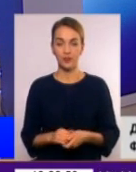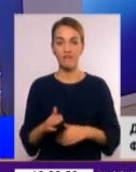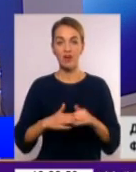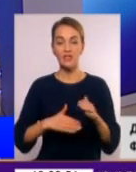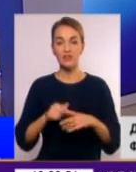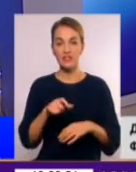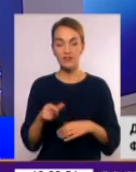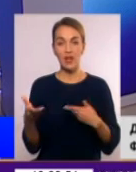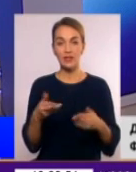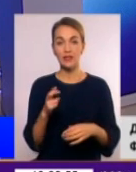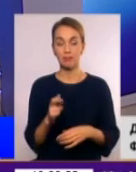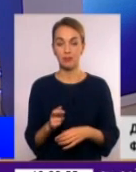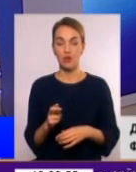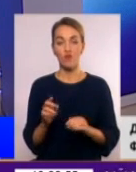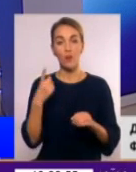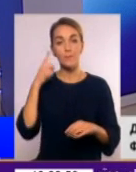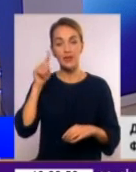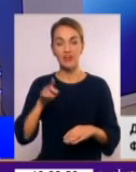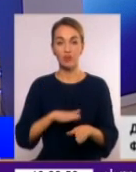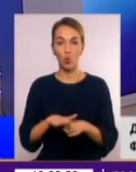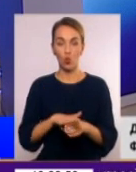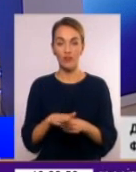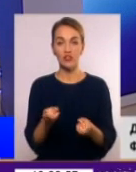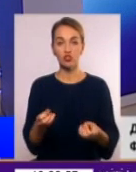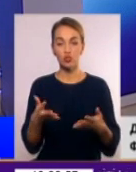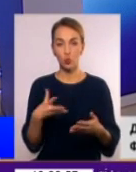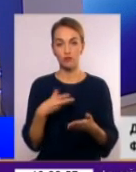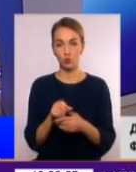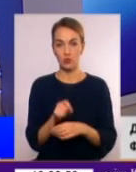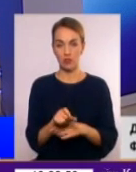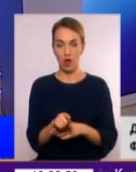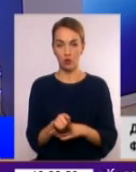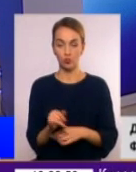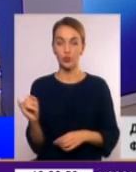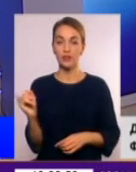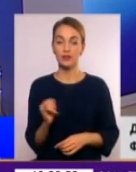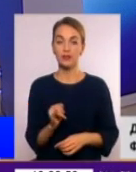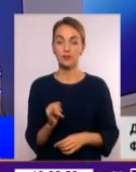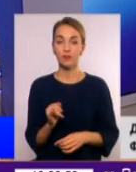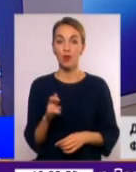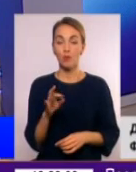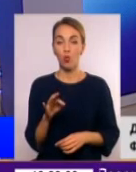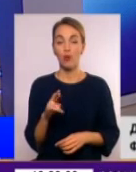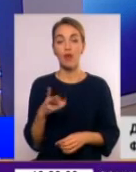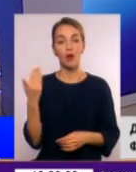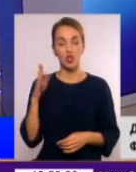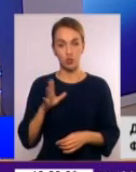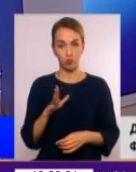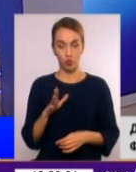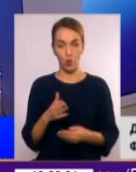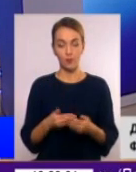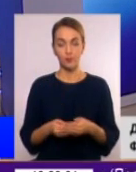фахівців, які би вміли виконувати чітко свою задачу. І, бо як раніше було?